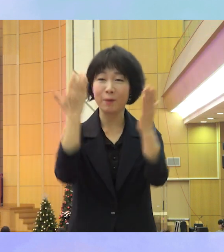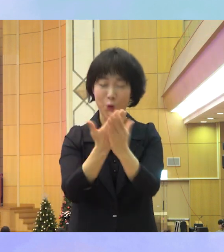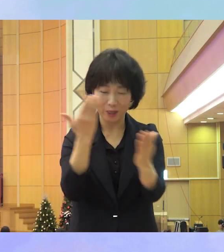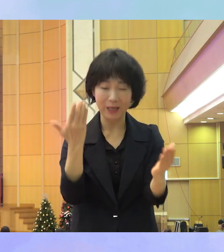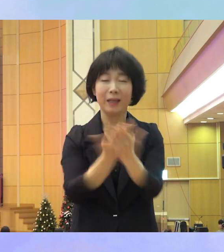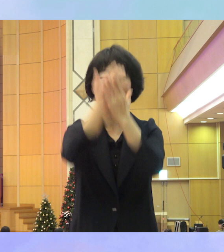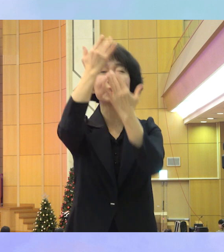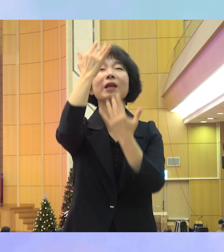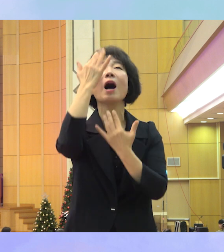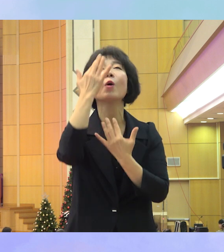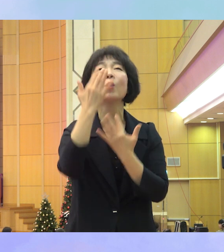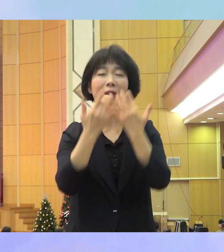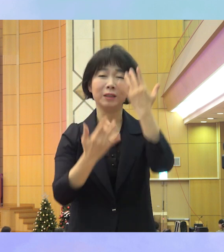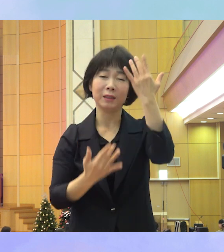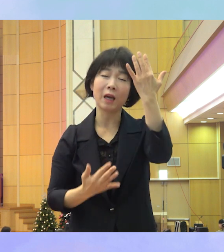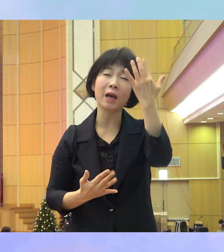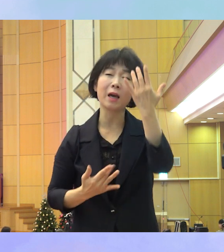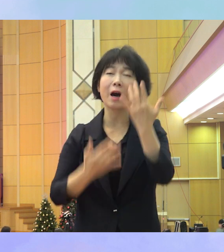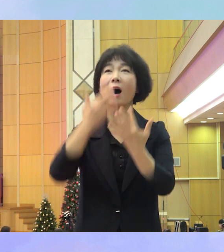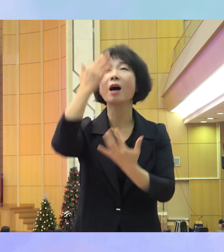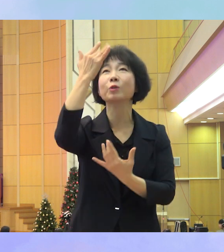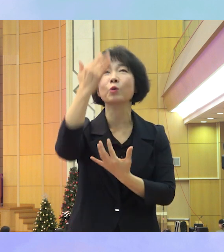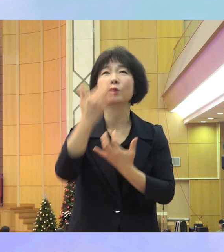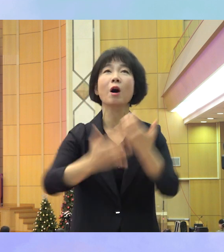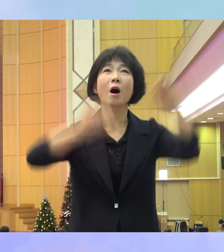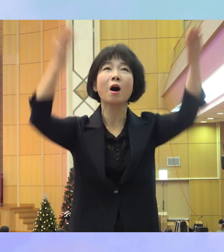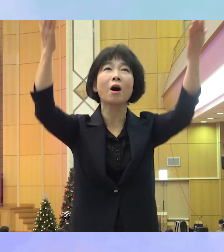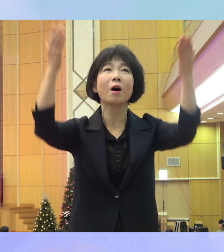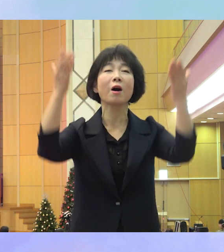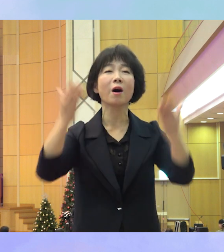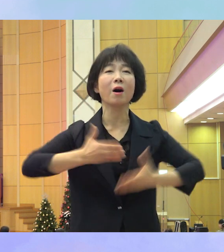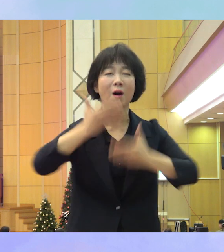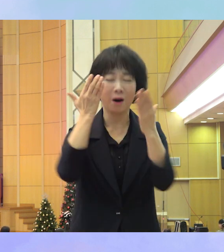부흥의 불길 타오르게 하소서.